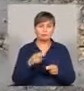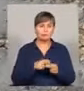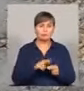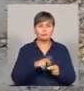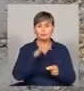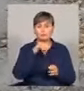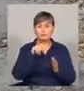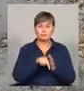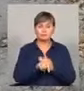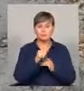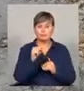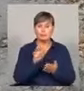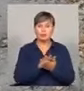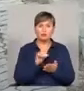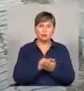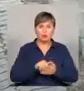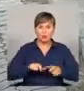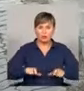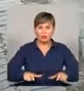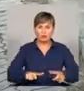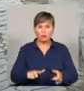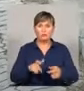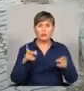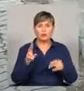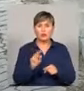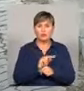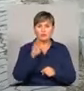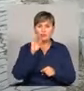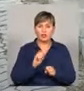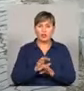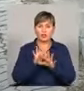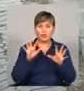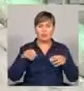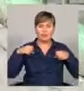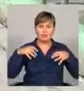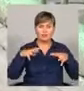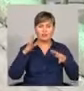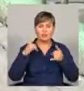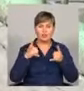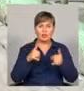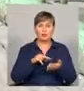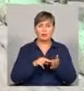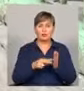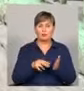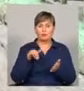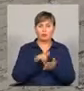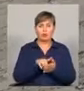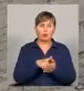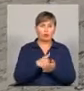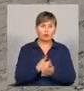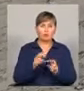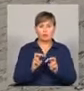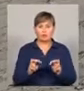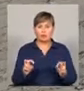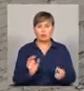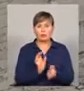в этом сквере значительно испортилась брусчатка и плитка. Необходим ремонт фонтана, систем освещения и полива. Планируется установка новых урн, скамеек, а